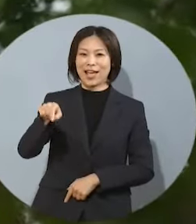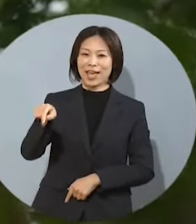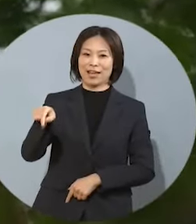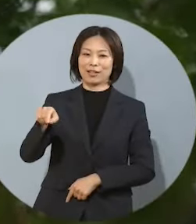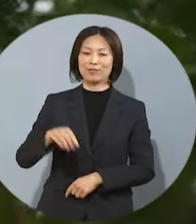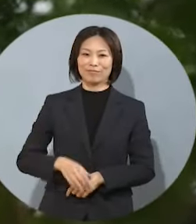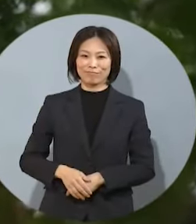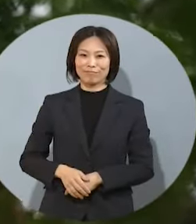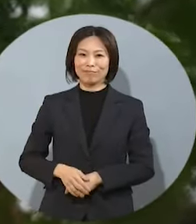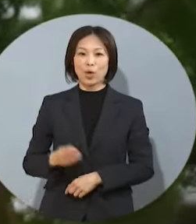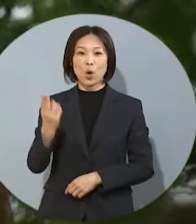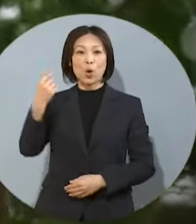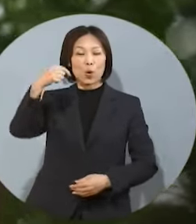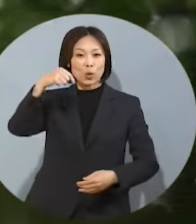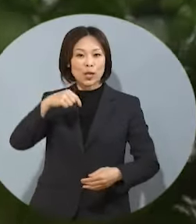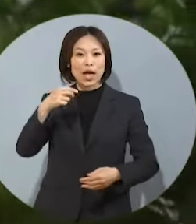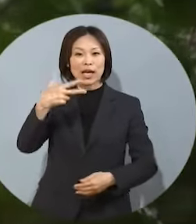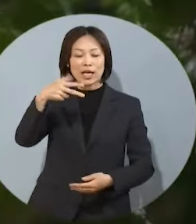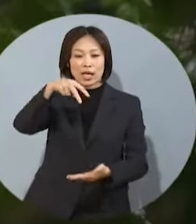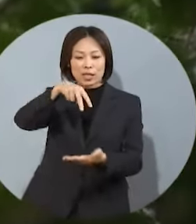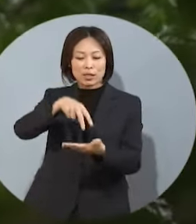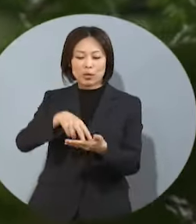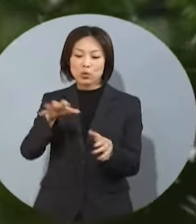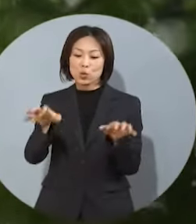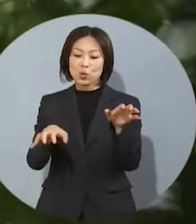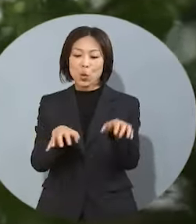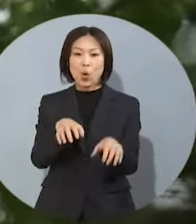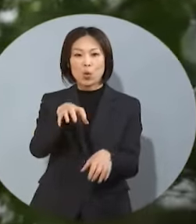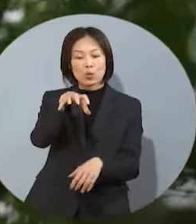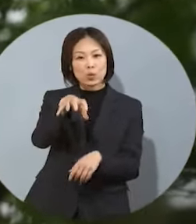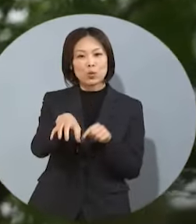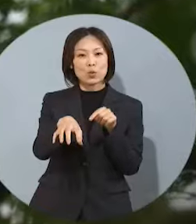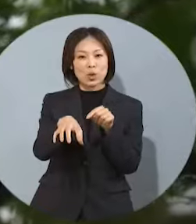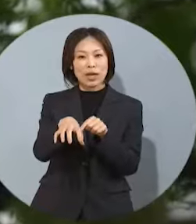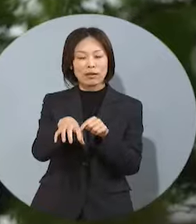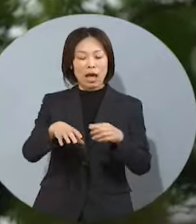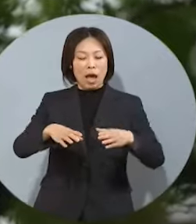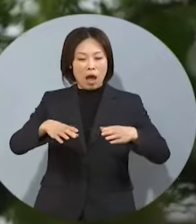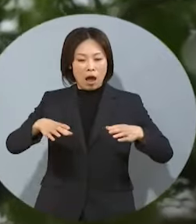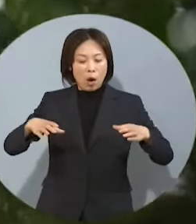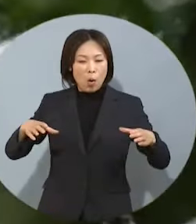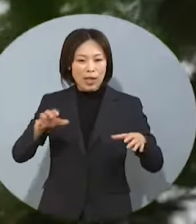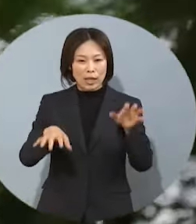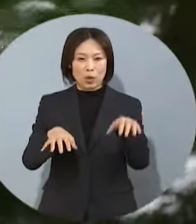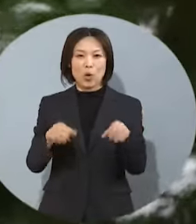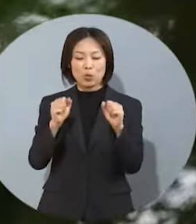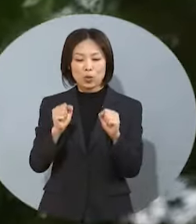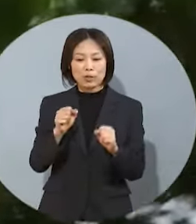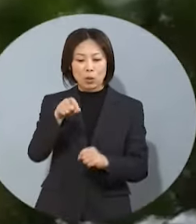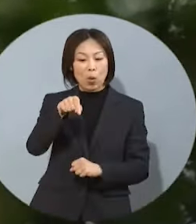都内の私立動物園では唯一大型動物を飼育しています。